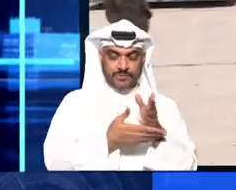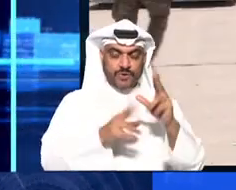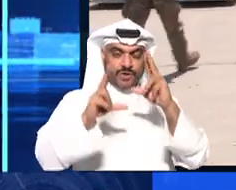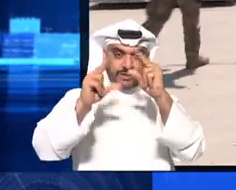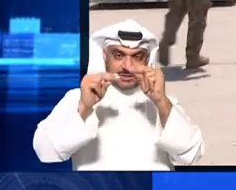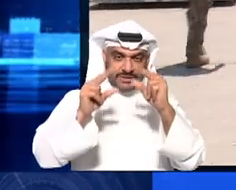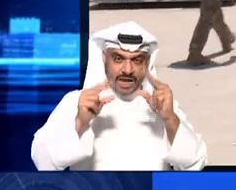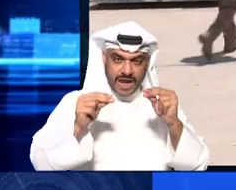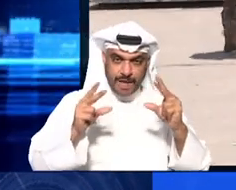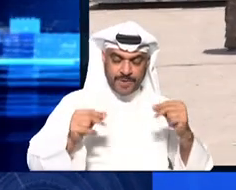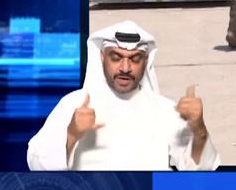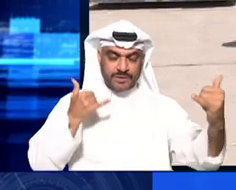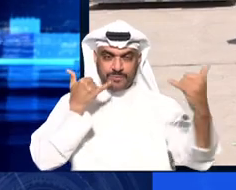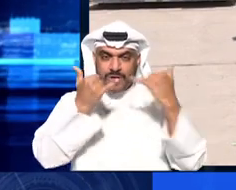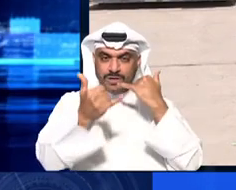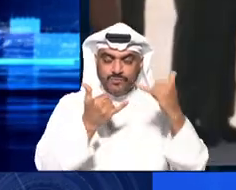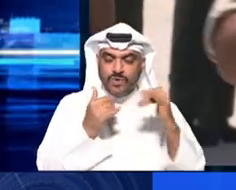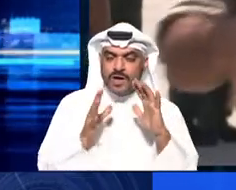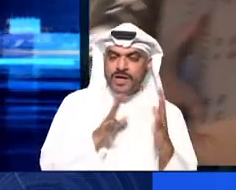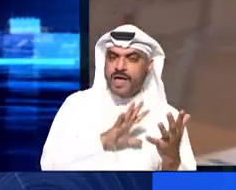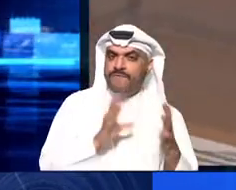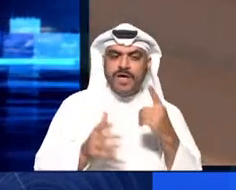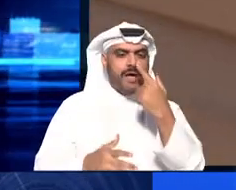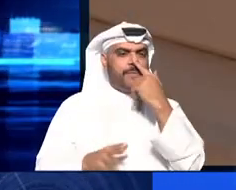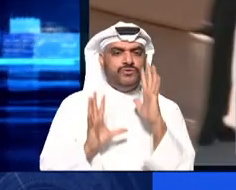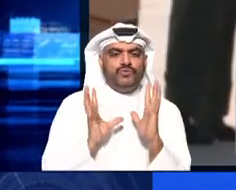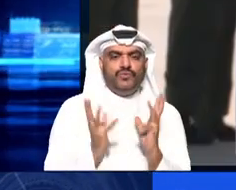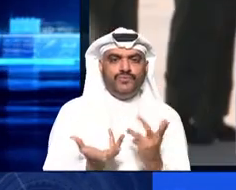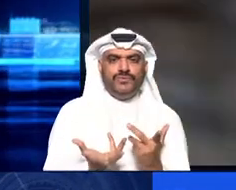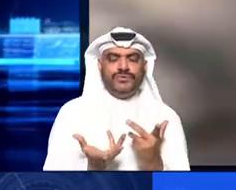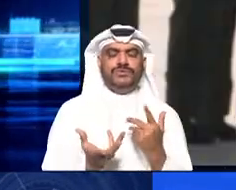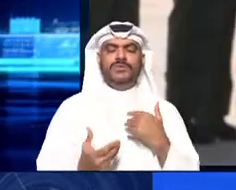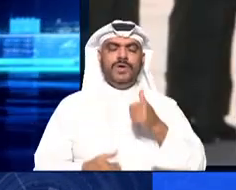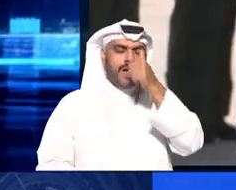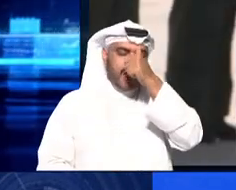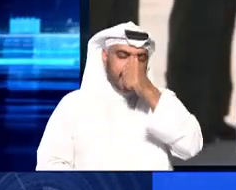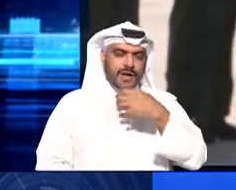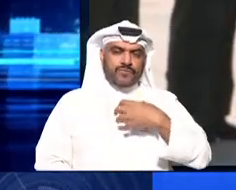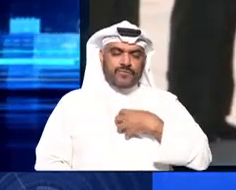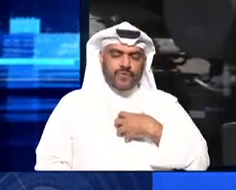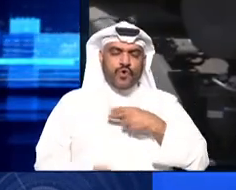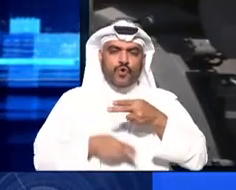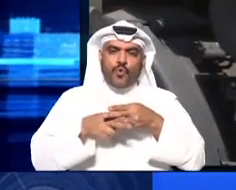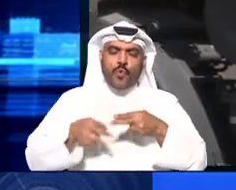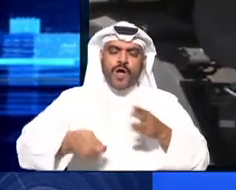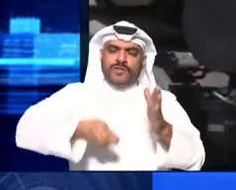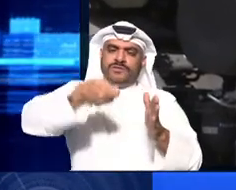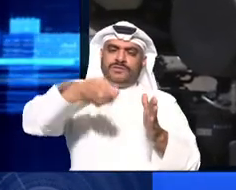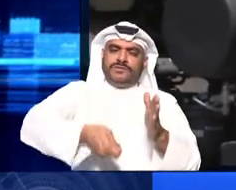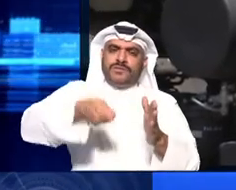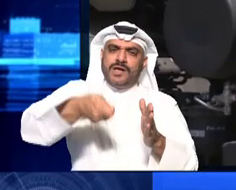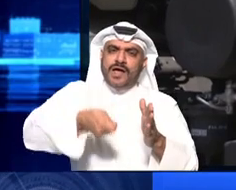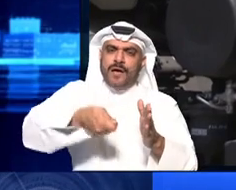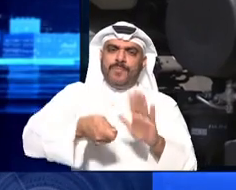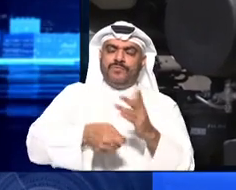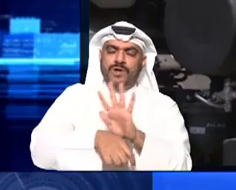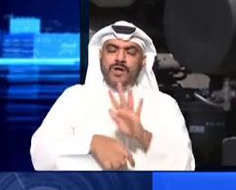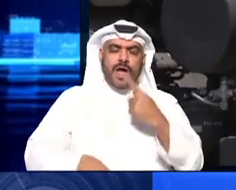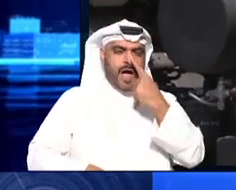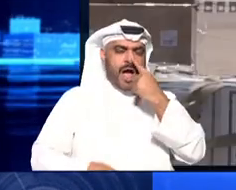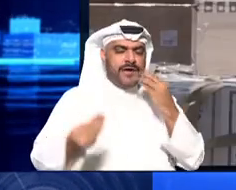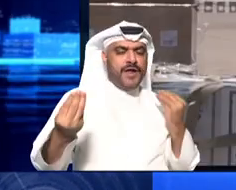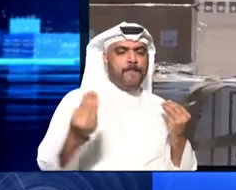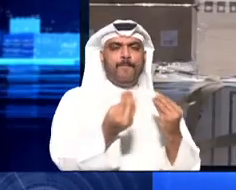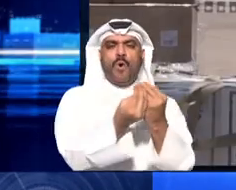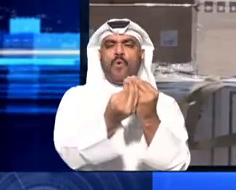بمكالمة هاتفية بأخي وزير خارجية لبنان. عبر خلال هذه المكالمة معالي عن الوقوف التام